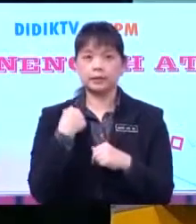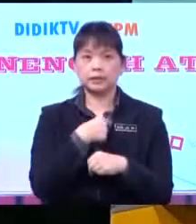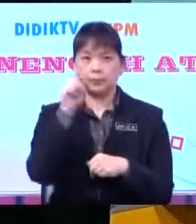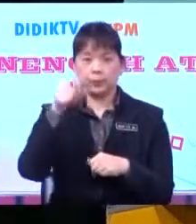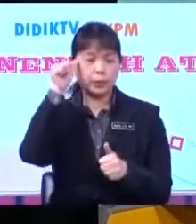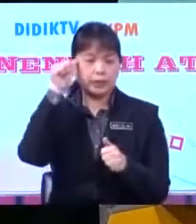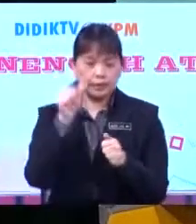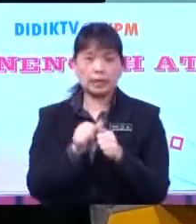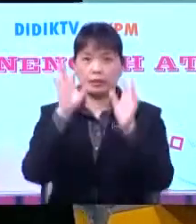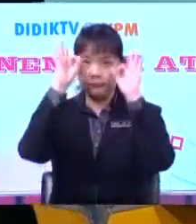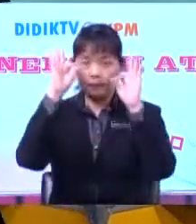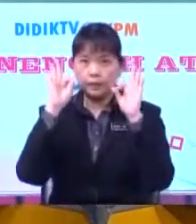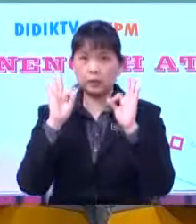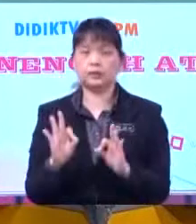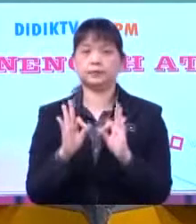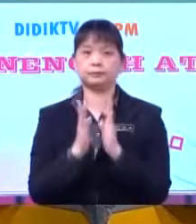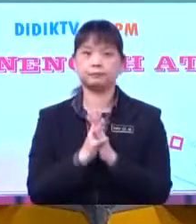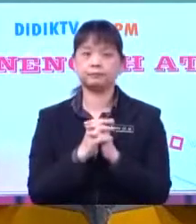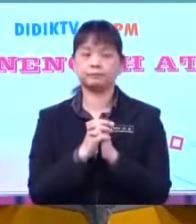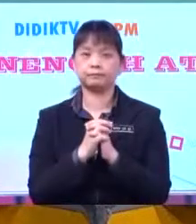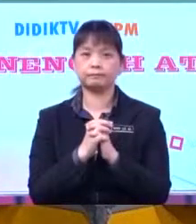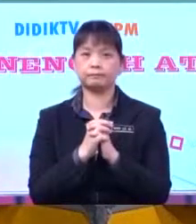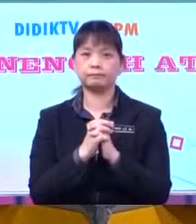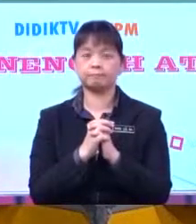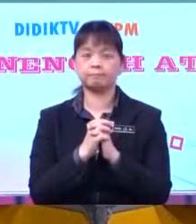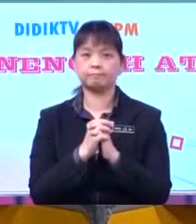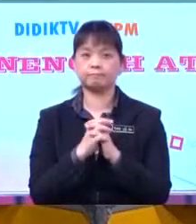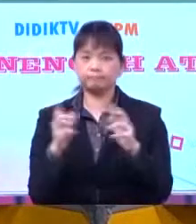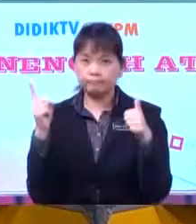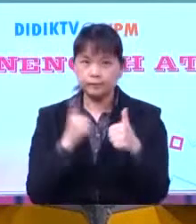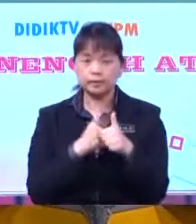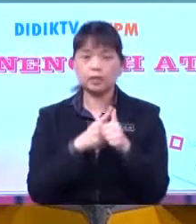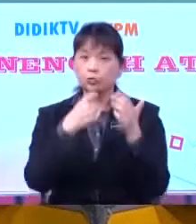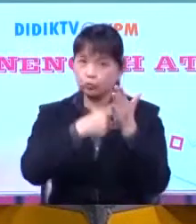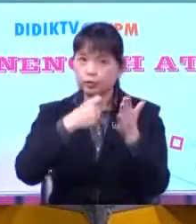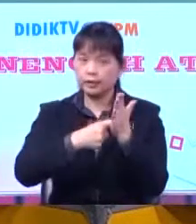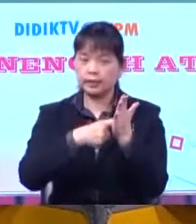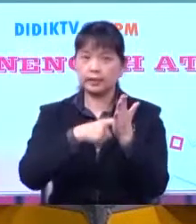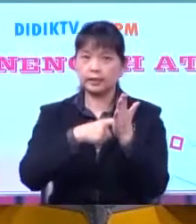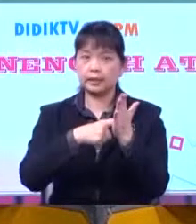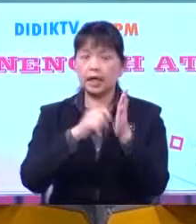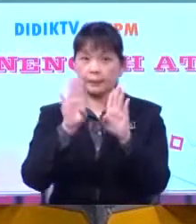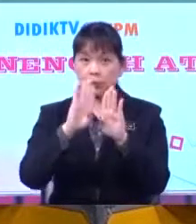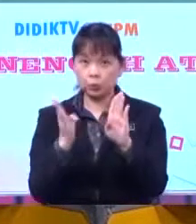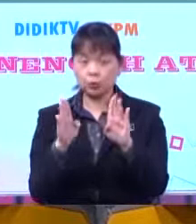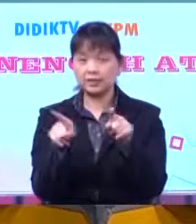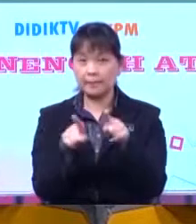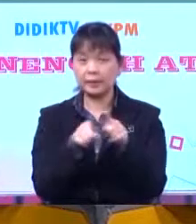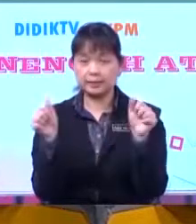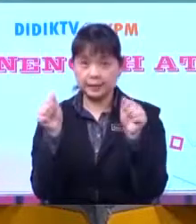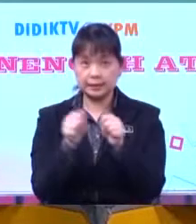hadirnya for mulut saja Oke kadar Abu tour Cukai taksiran juga pintu sama dengan nilai